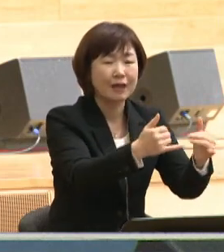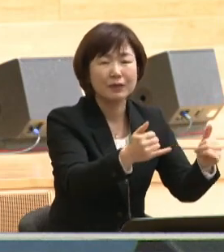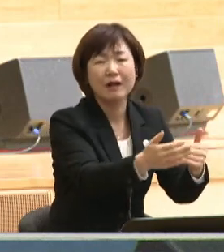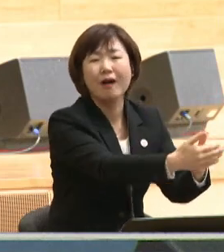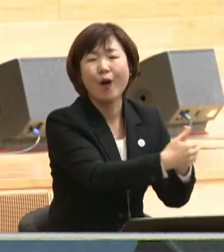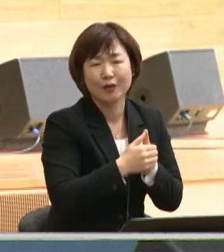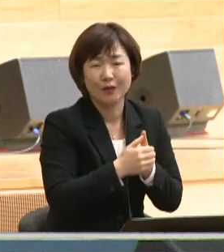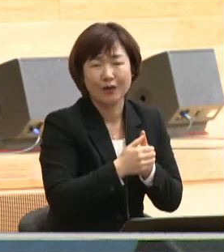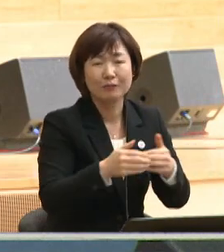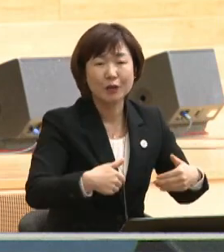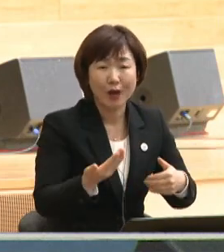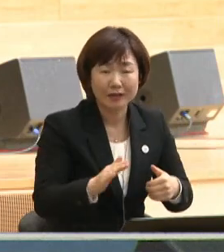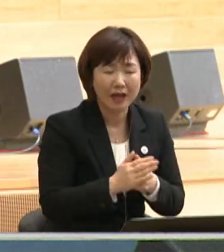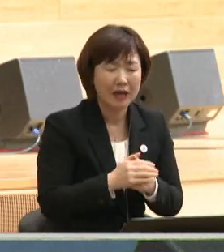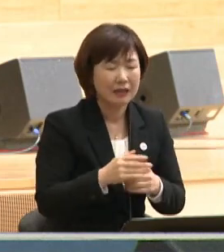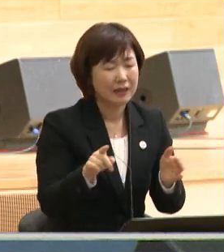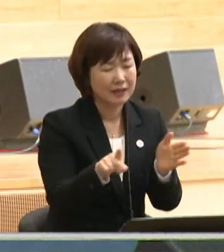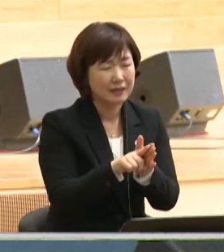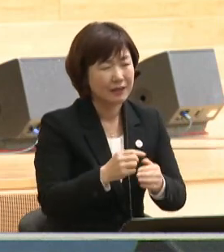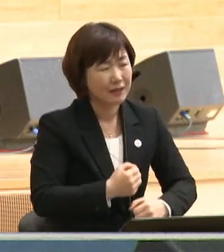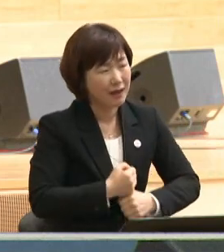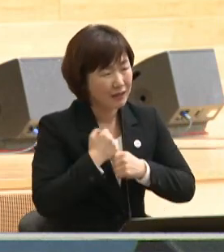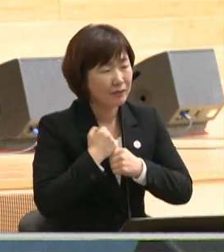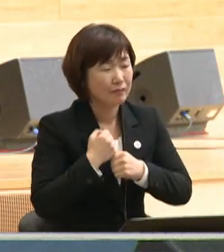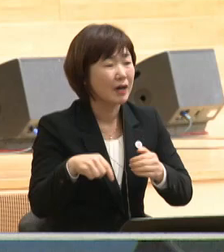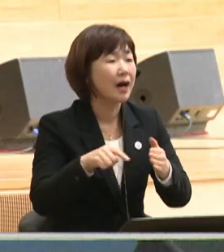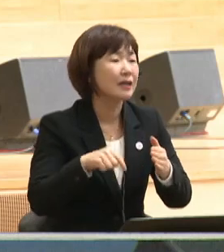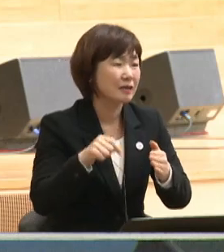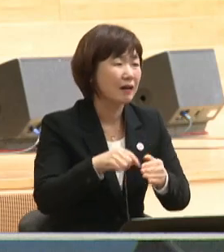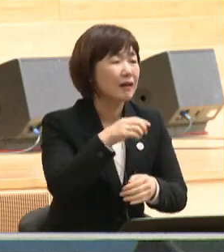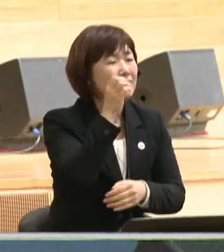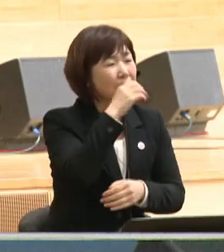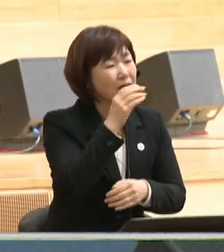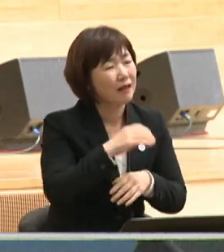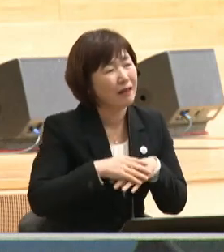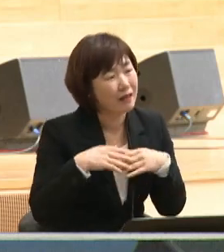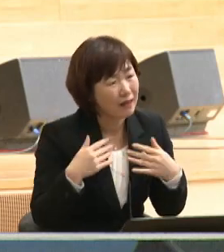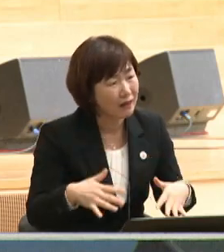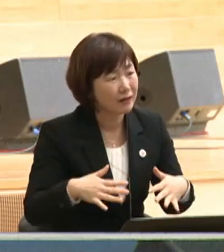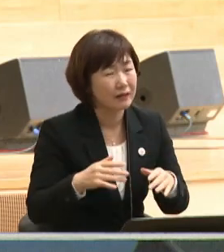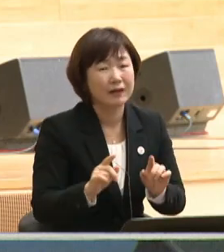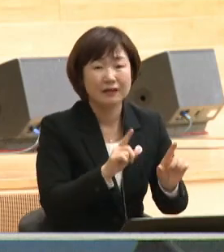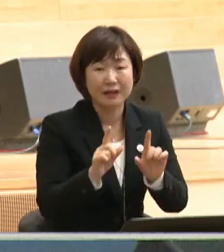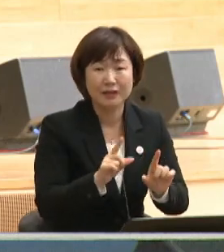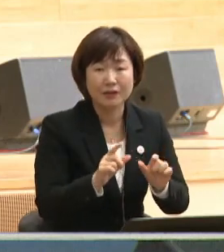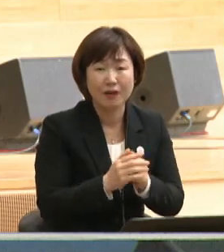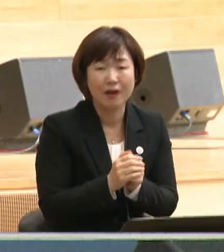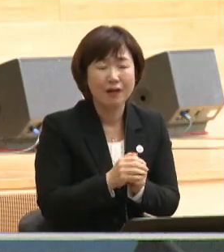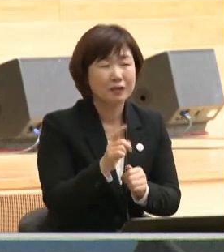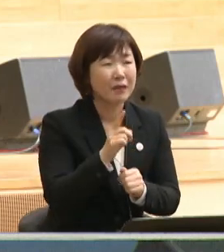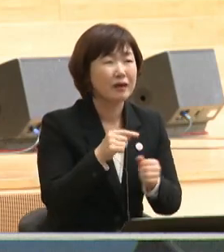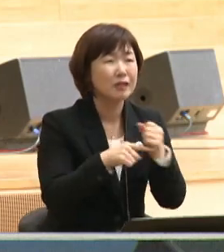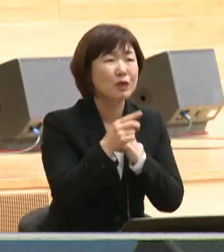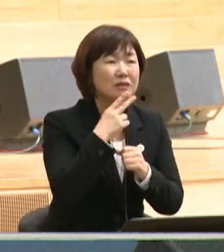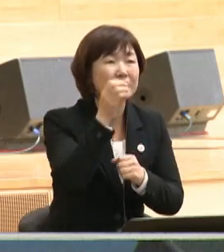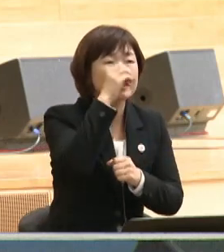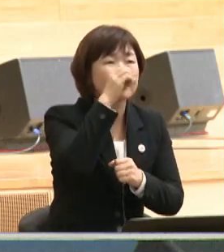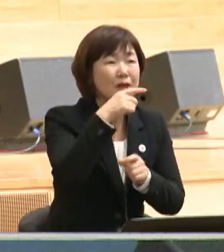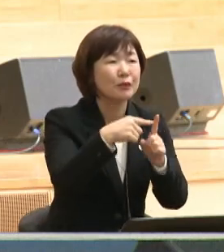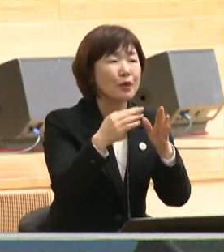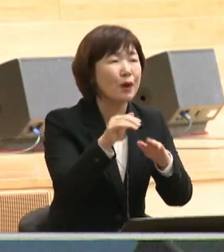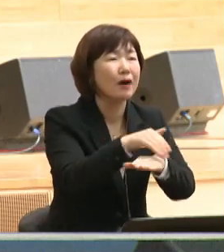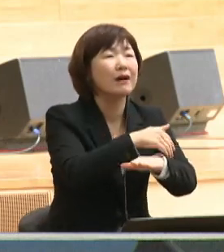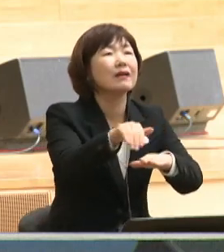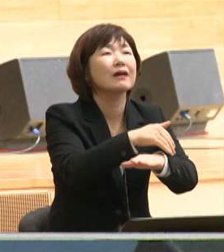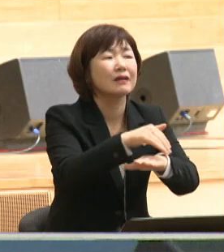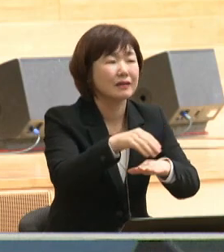하는데 신앙이 나태함과 또는 게으름 속에서 그냥 축 처져서 정말로 무미건조하게 교회만 왔다